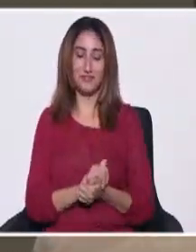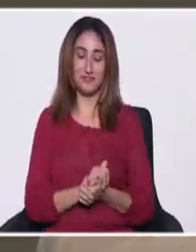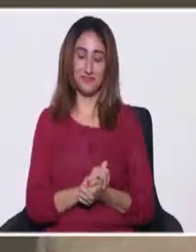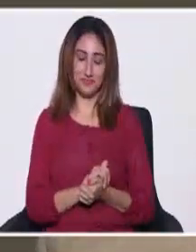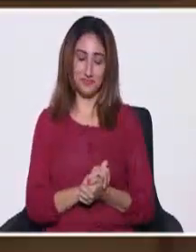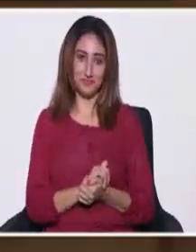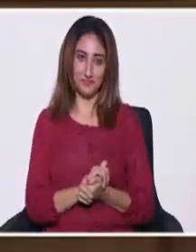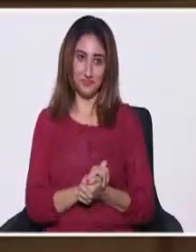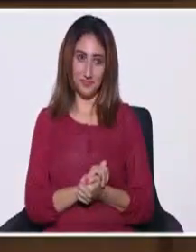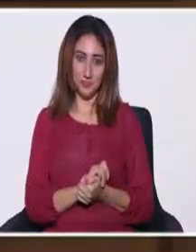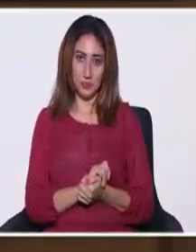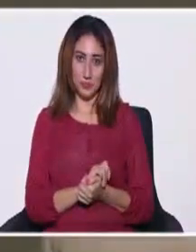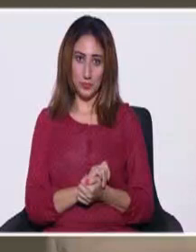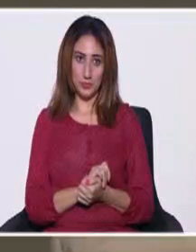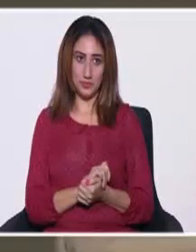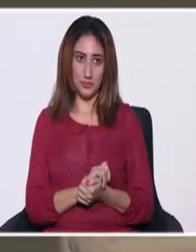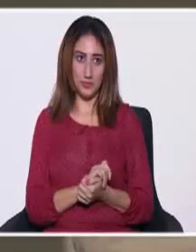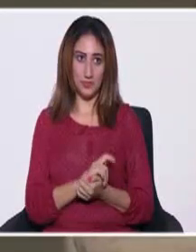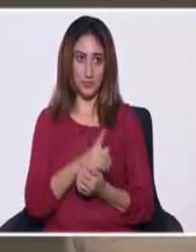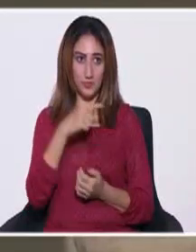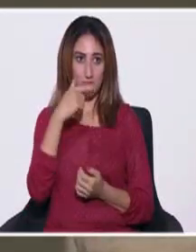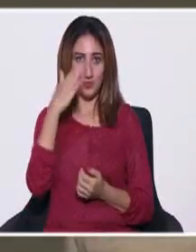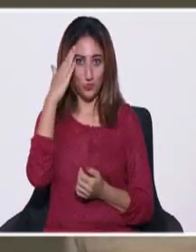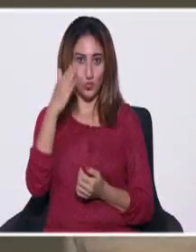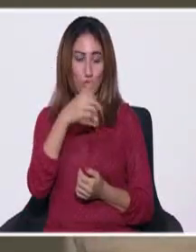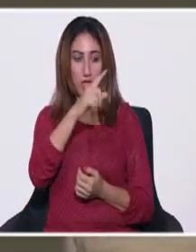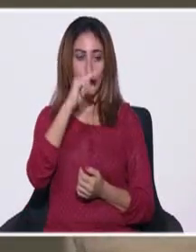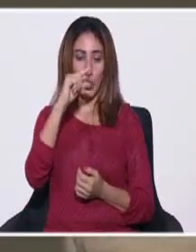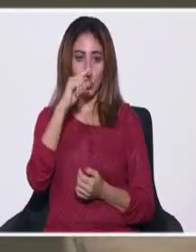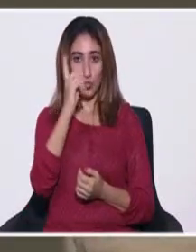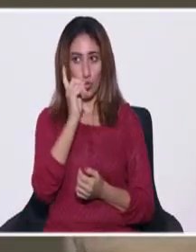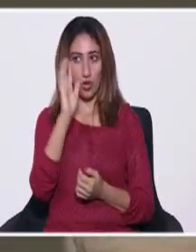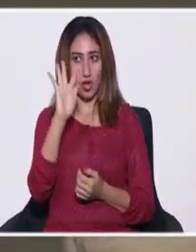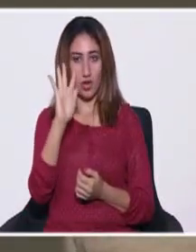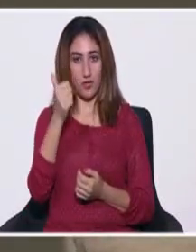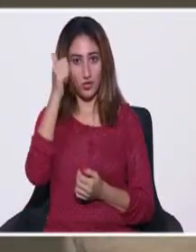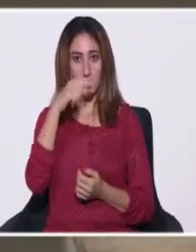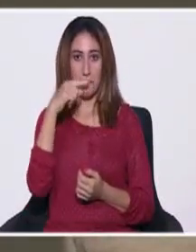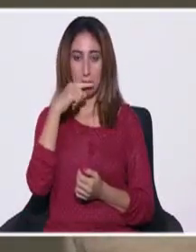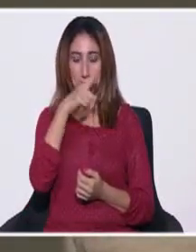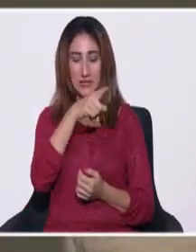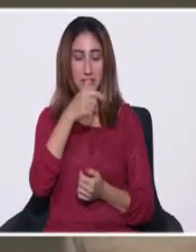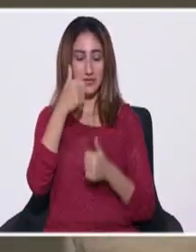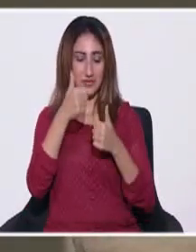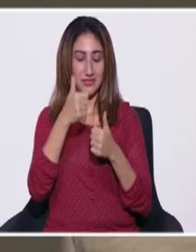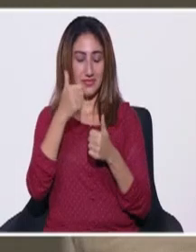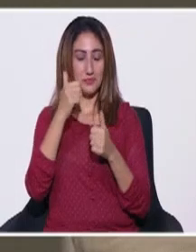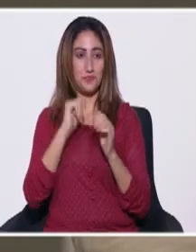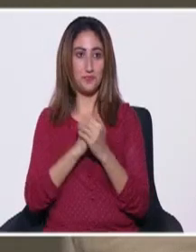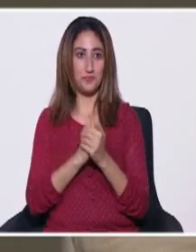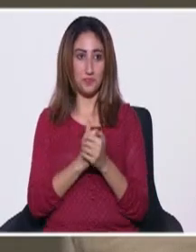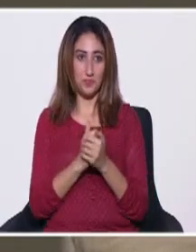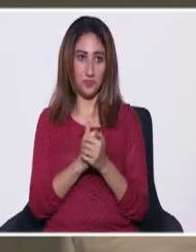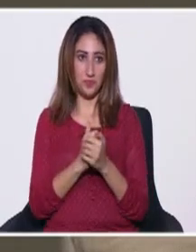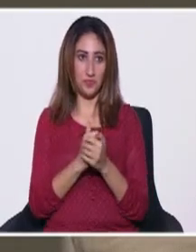اتفضل يا فندم، الميكروفون معاك. اتفضل. انا طبعا انا عارف الدكتوره رشا يعني مثال رائع يعني، سواء